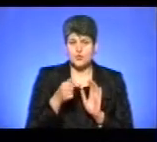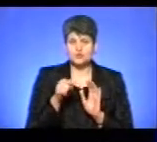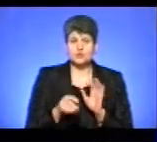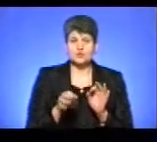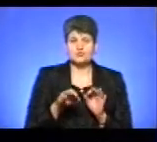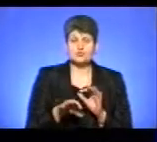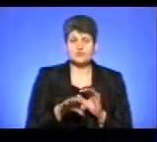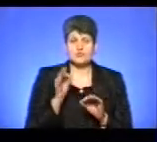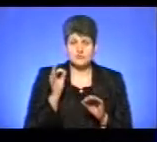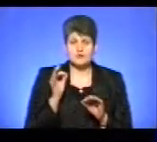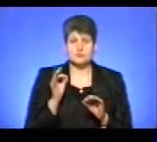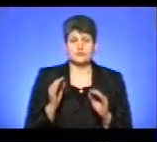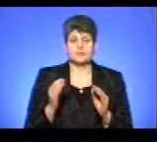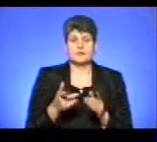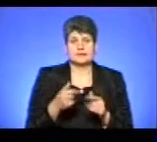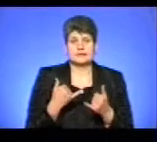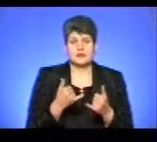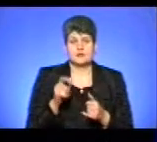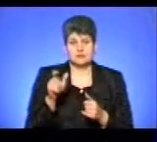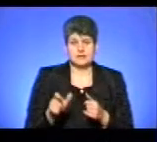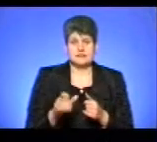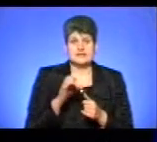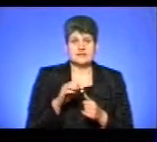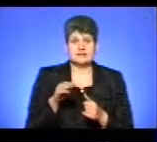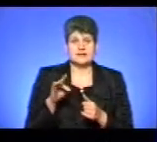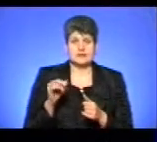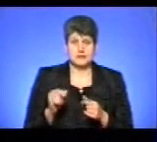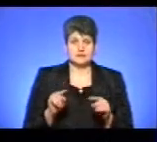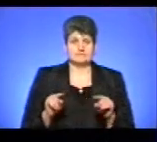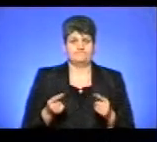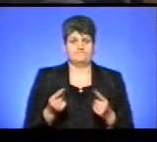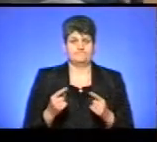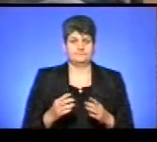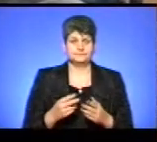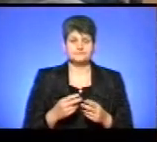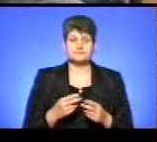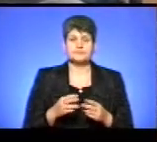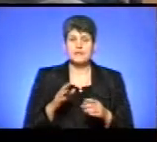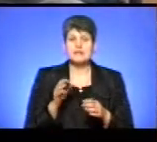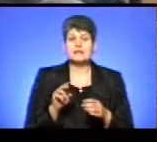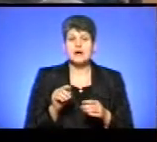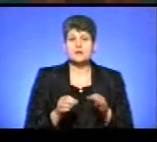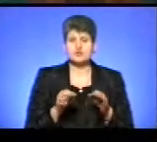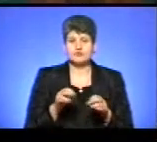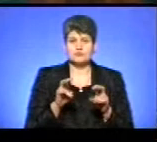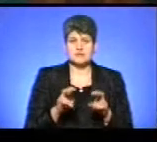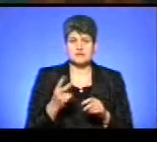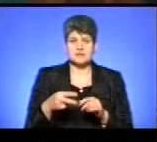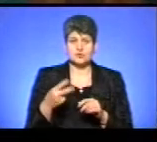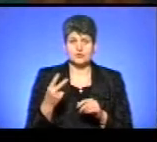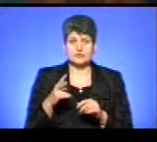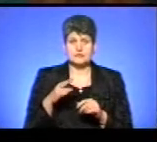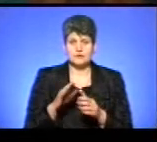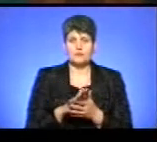суд обрав міру запобіжного заходу для підозрюваного Сергія Терендеха – тримання під вартою. На судовому засіданні 22 листопада